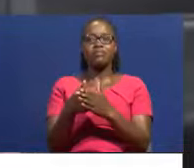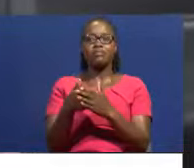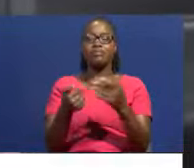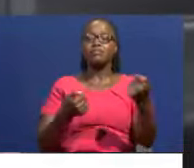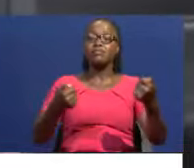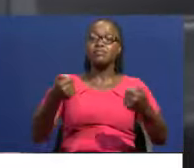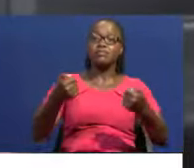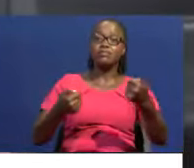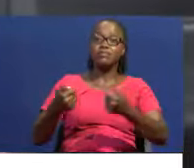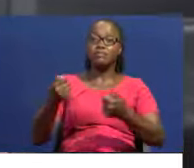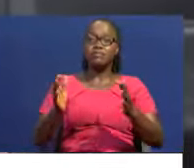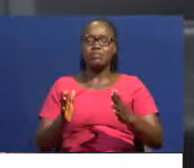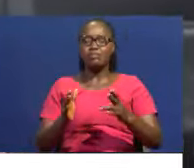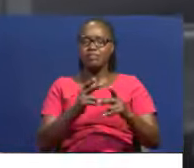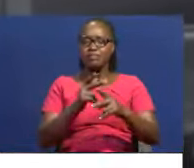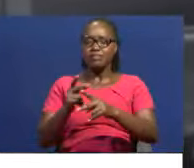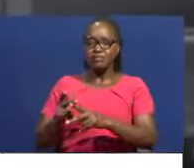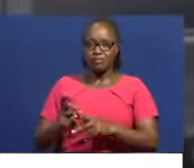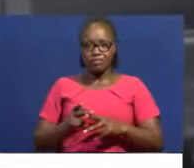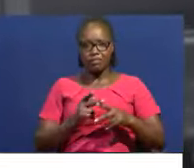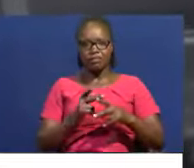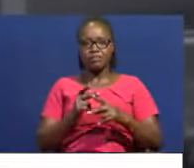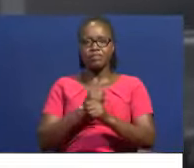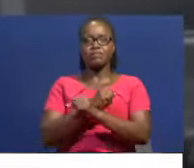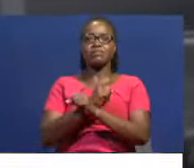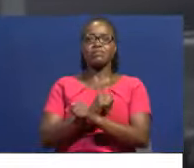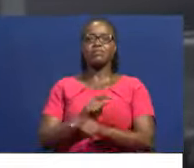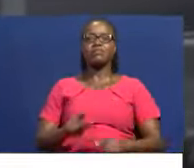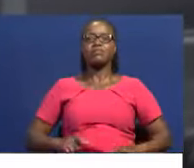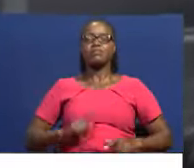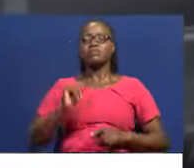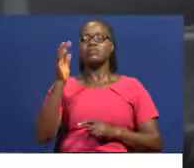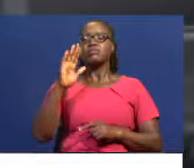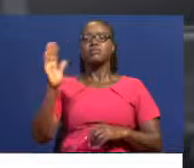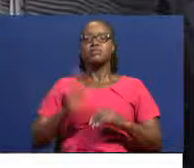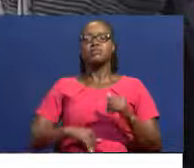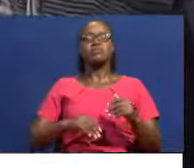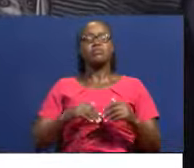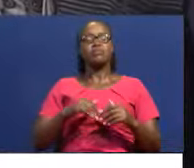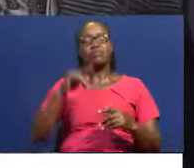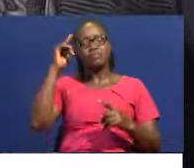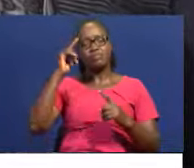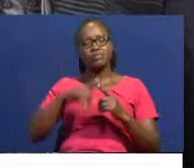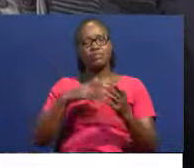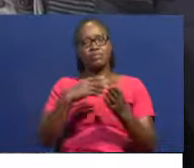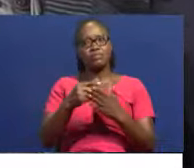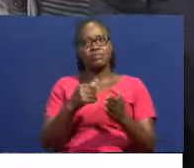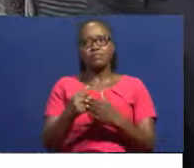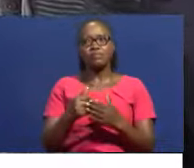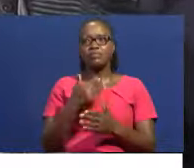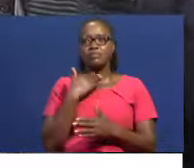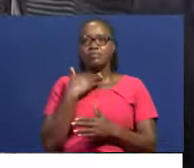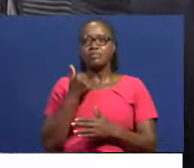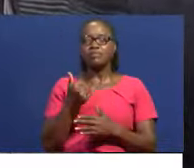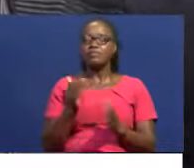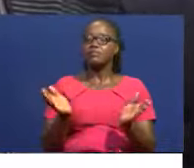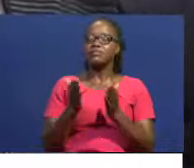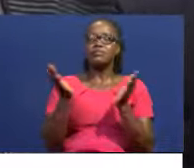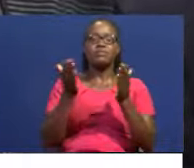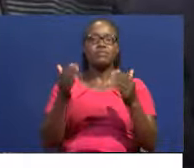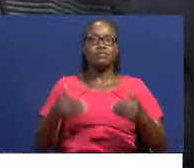wapate kuwa makini na kulinda maisha ya watu kuliko kutafuta pesa. Na nataka ni wahimiza